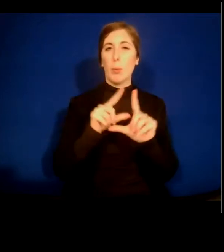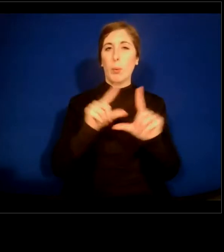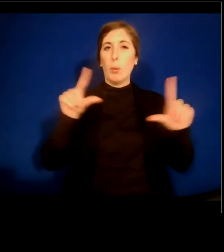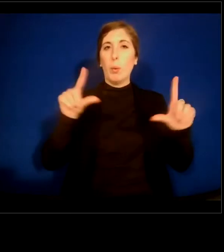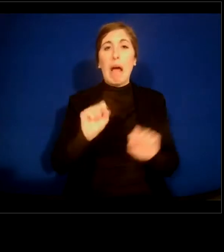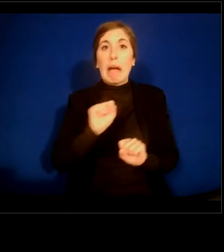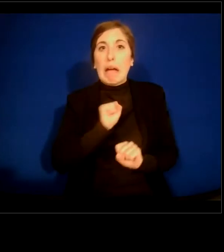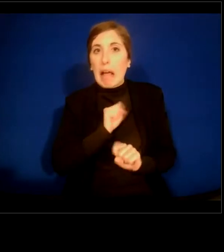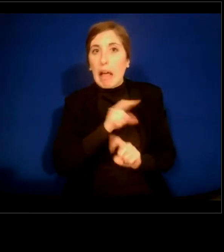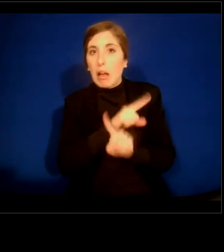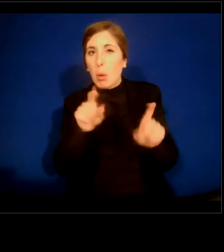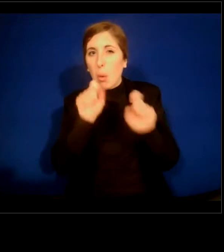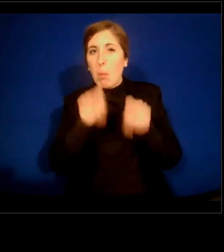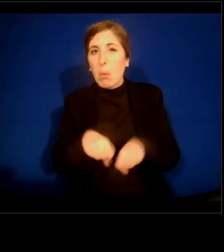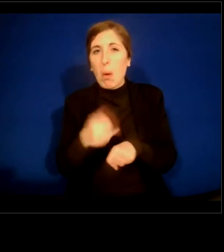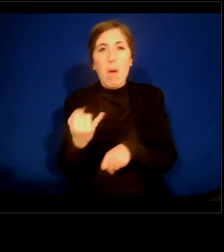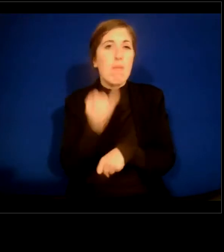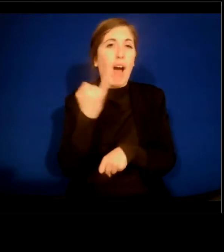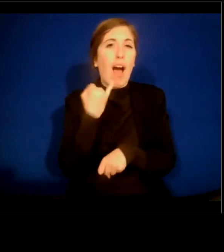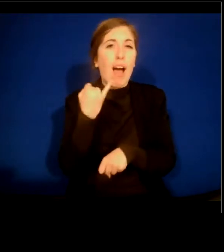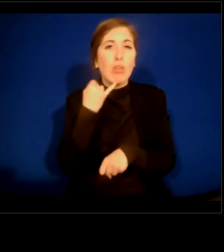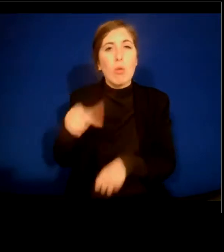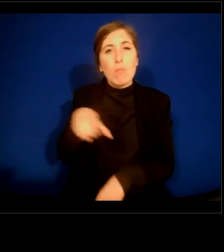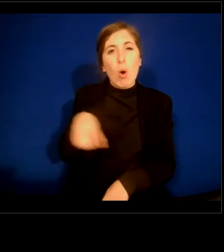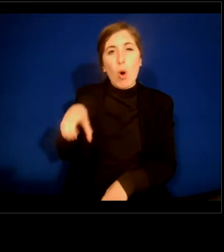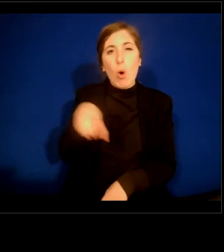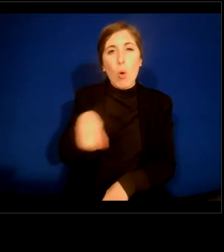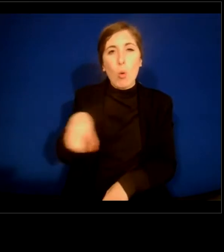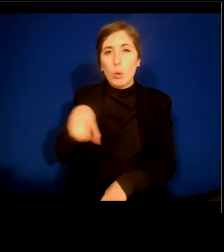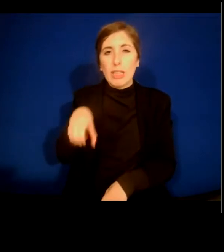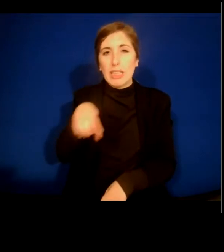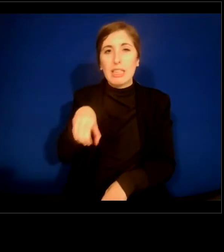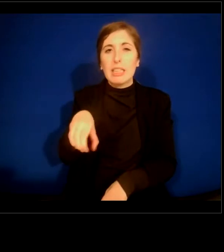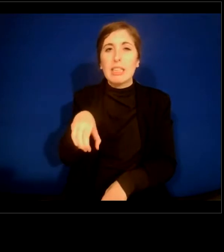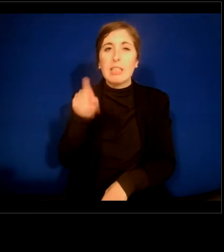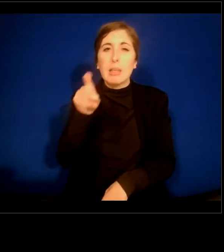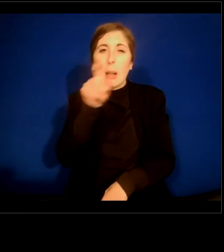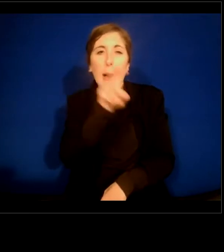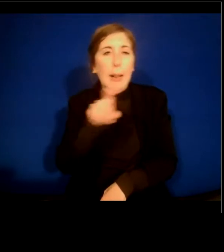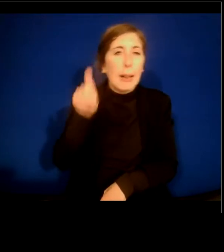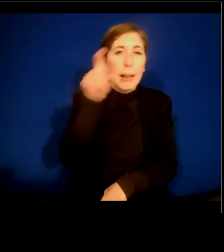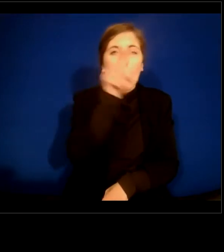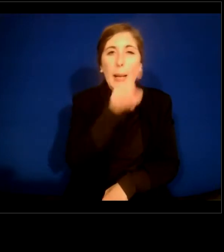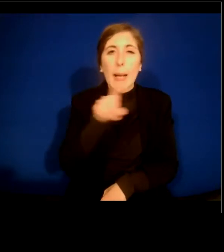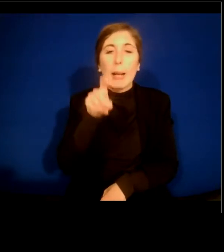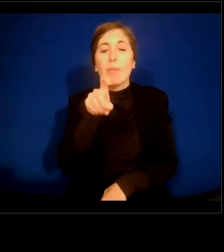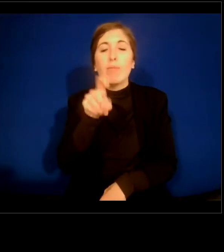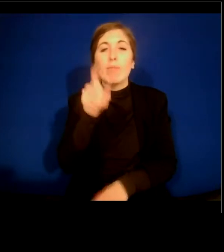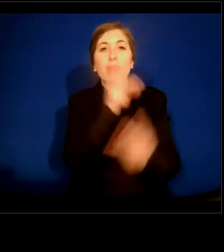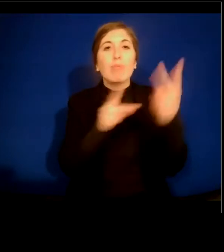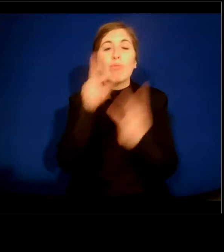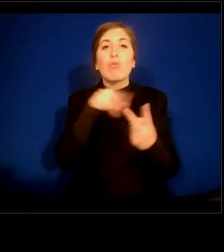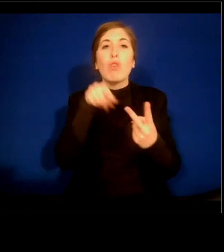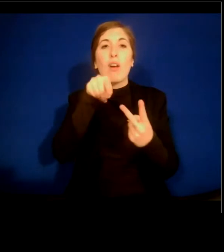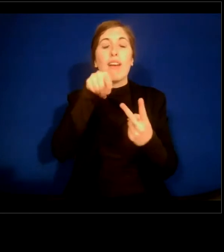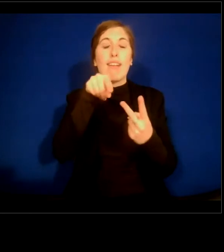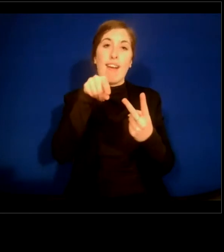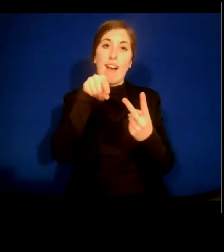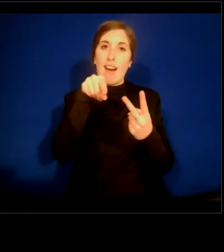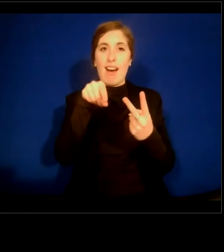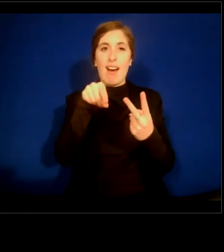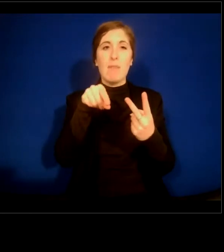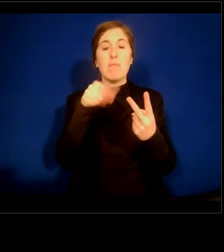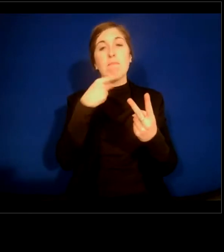cerchiate con il cursore del mouse di trovare nel punto, diciamo, che